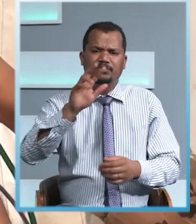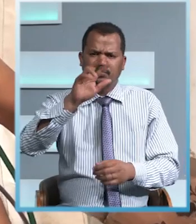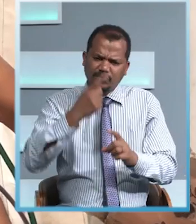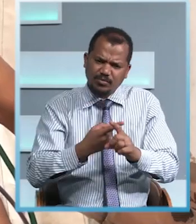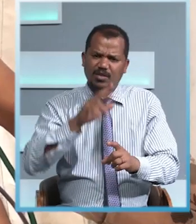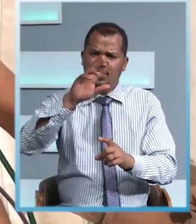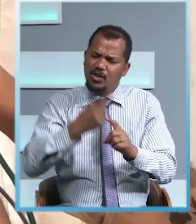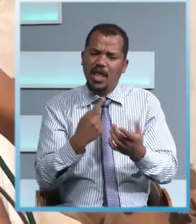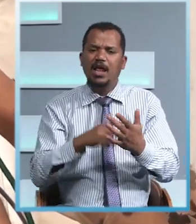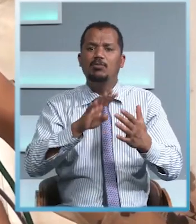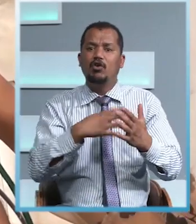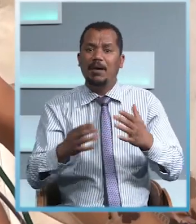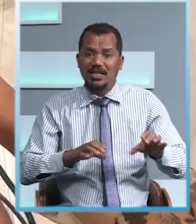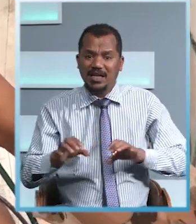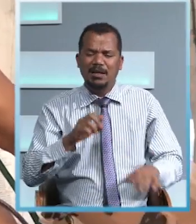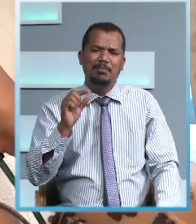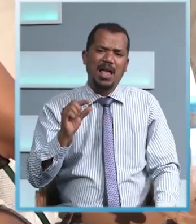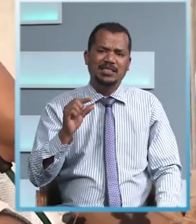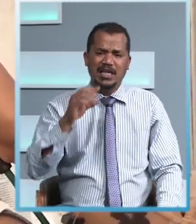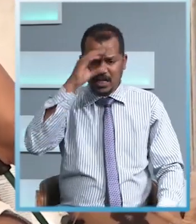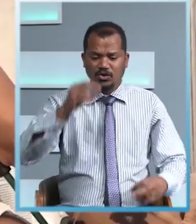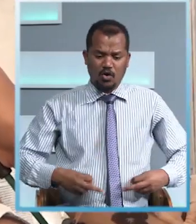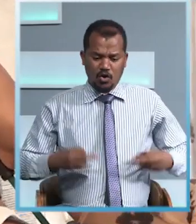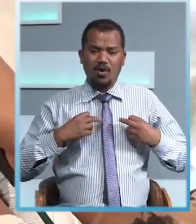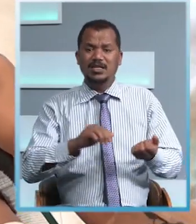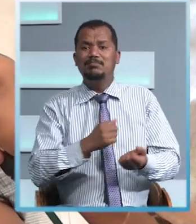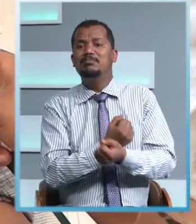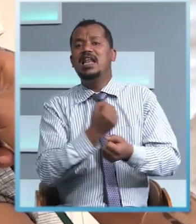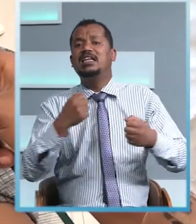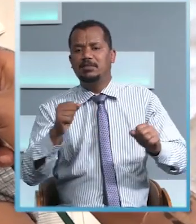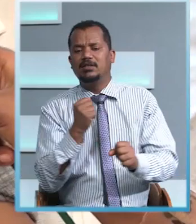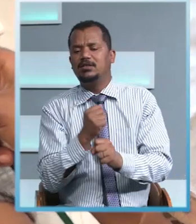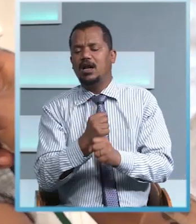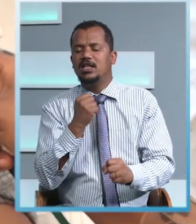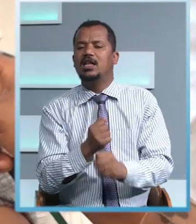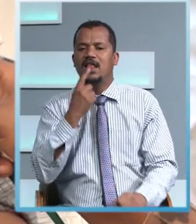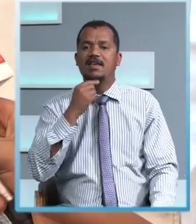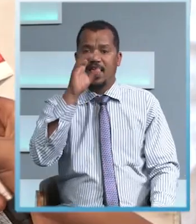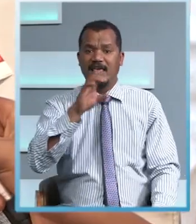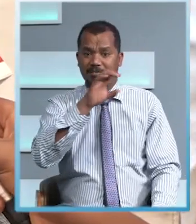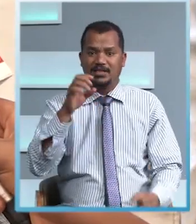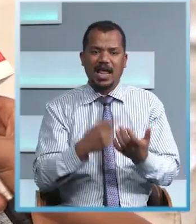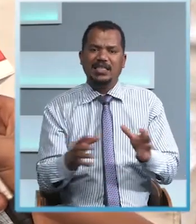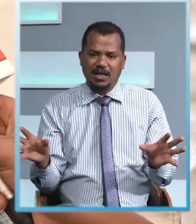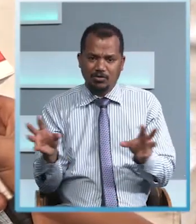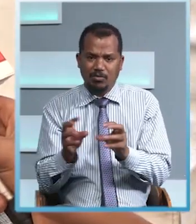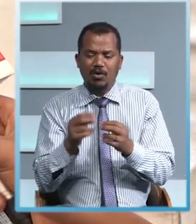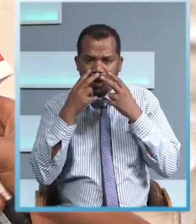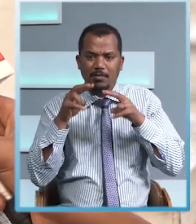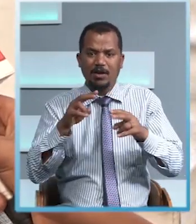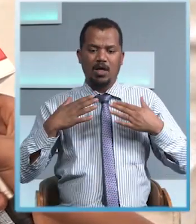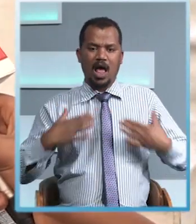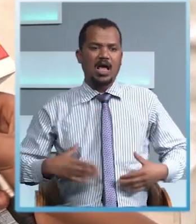እንግዲህ ከዚህ በኋላ በየሶስት ወሩ ይሄንን ፕሮግራም እያደረግን ቢያንስ የሰውን ህይወት ምናድንበትን ስራን ሰራለን ማለት ነው ቀይ መስቀል ይሄንን ነገር